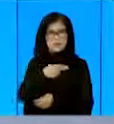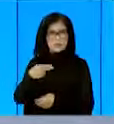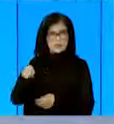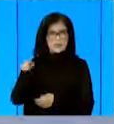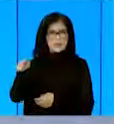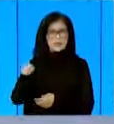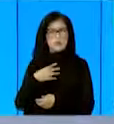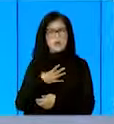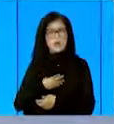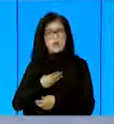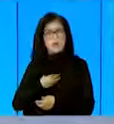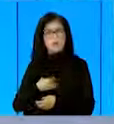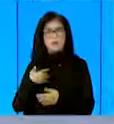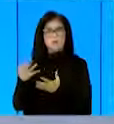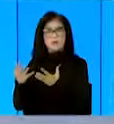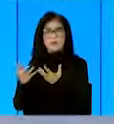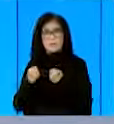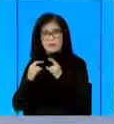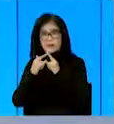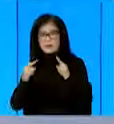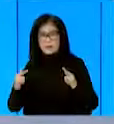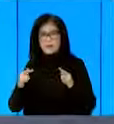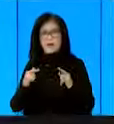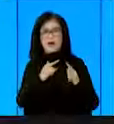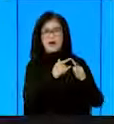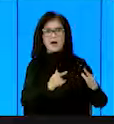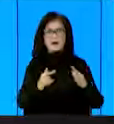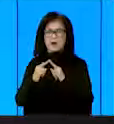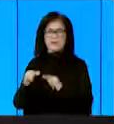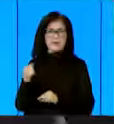mengeluhkan tidak mendapatkan tenda di Arafah.